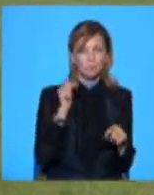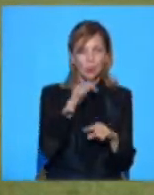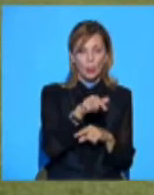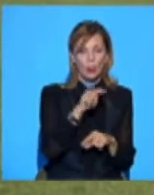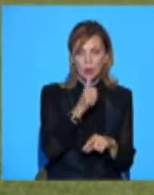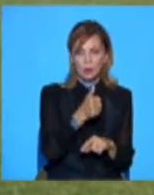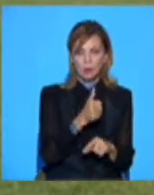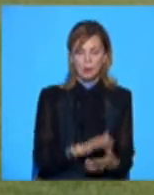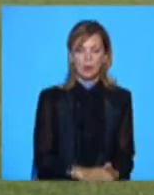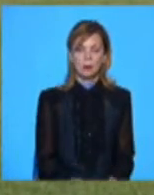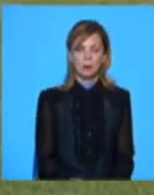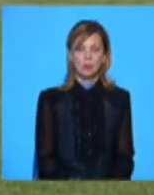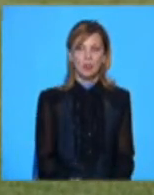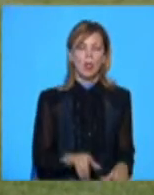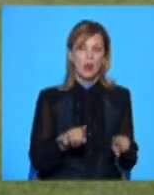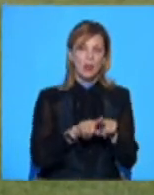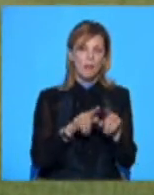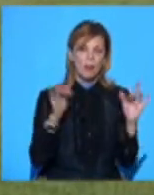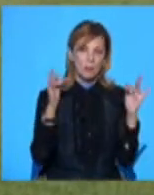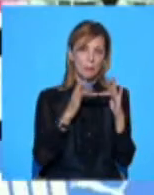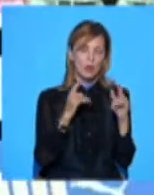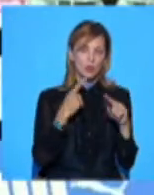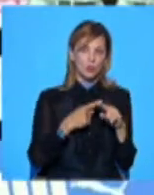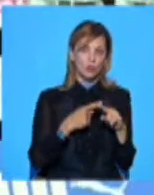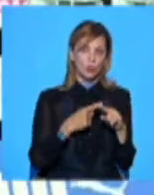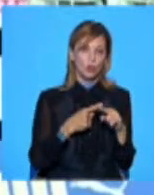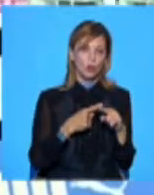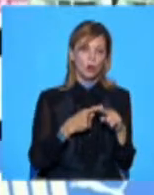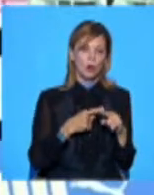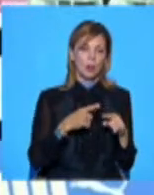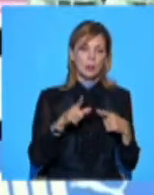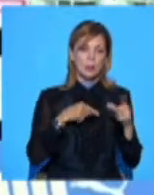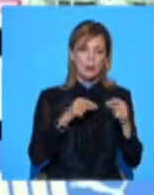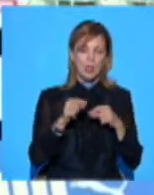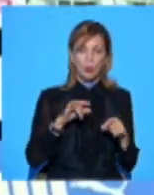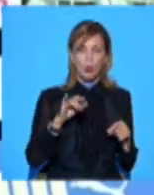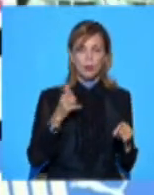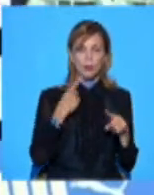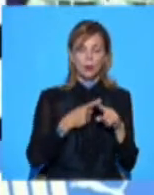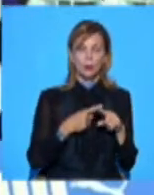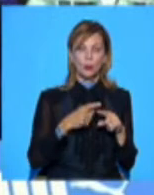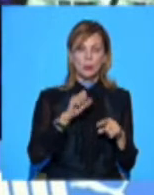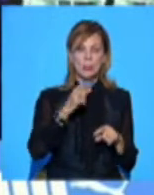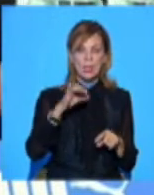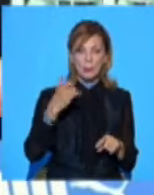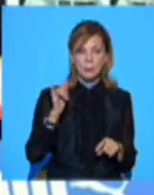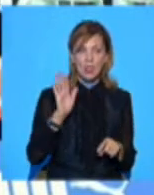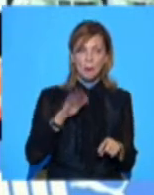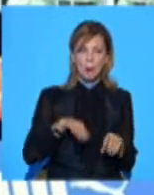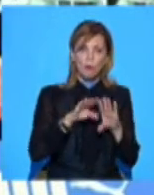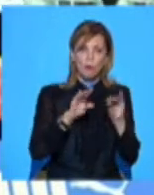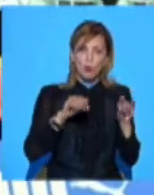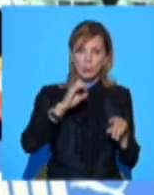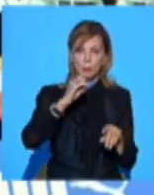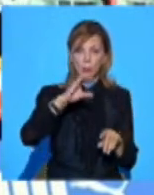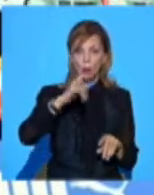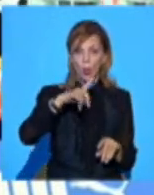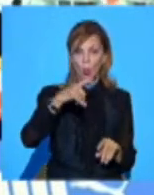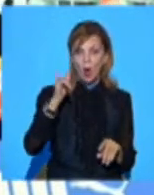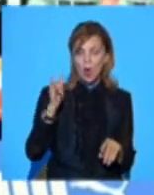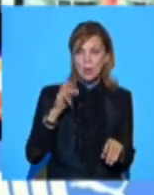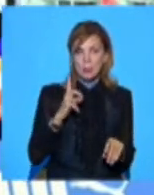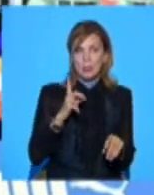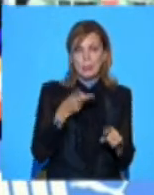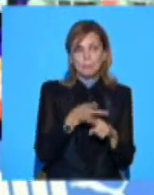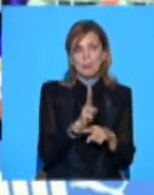inspirați. Și în meciul cu FCSB și în meciul cu Sepsi noi am avut foarte multe ocazii. Singurul lucru la care noi am